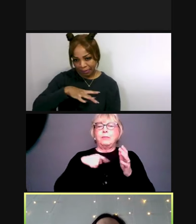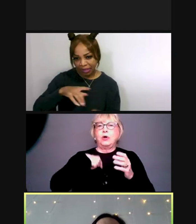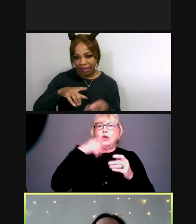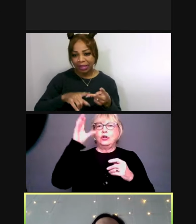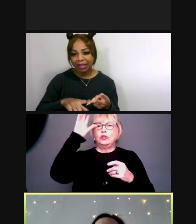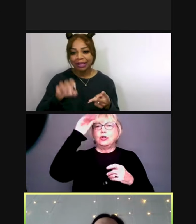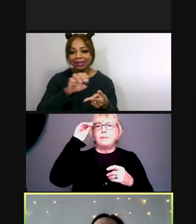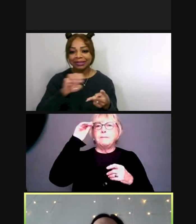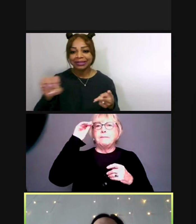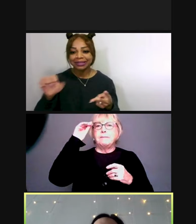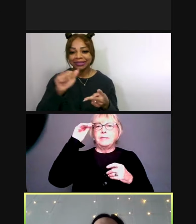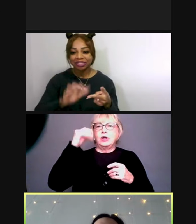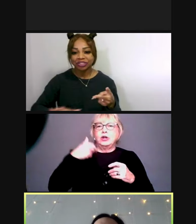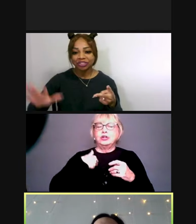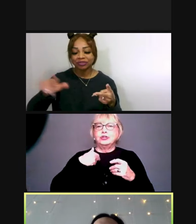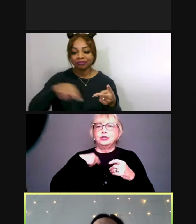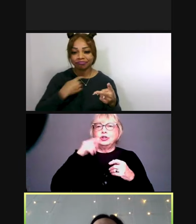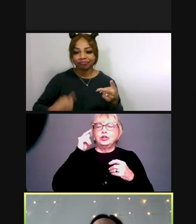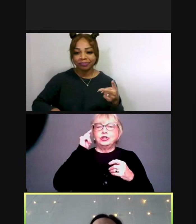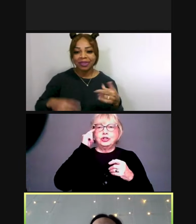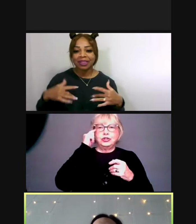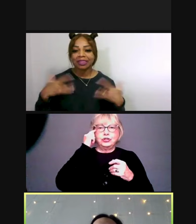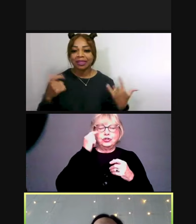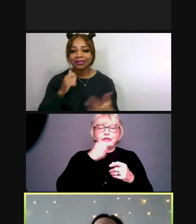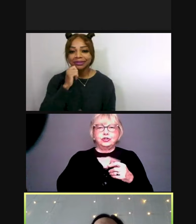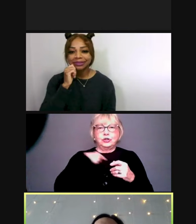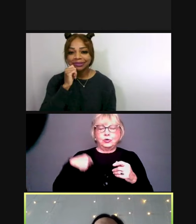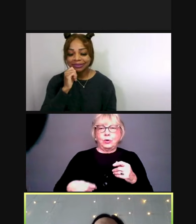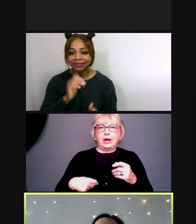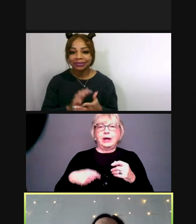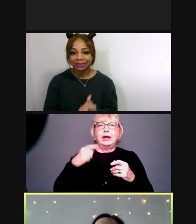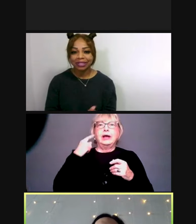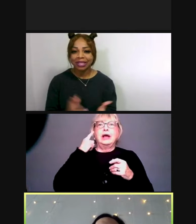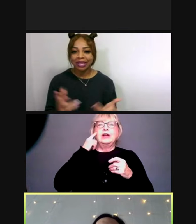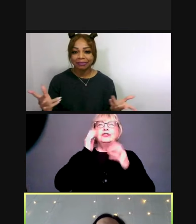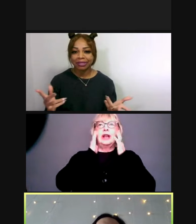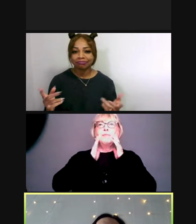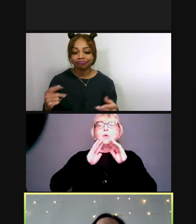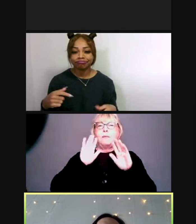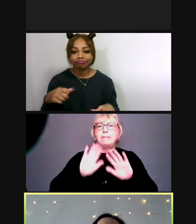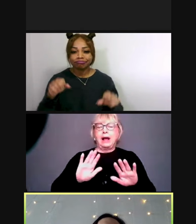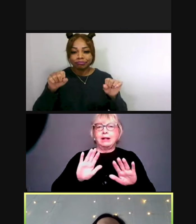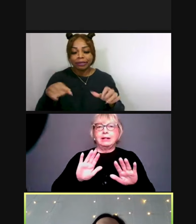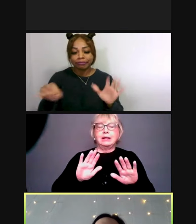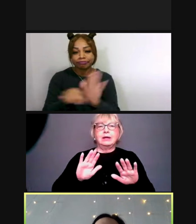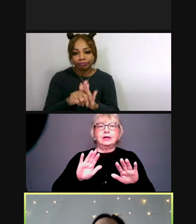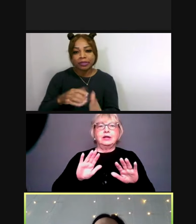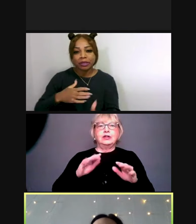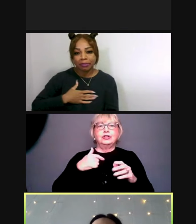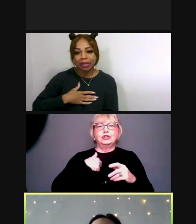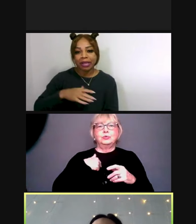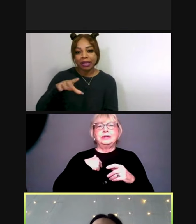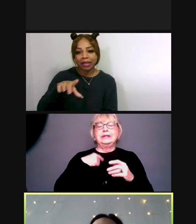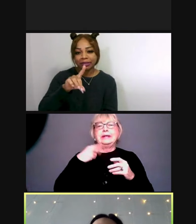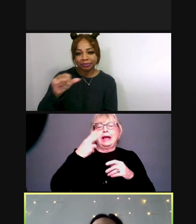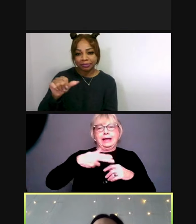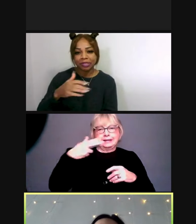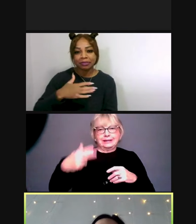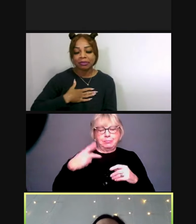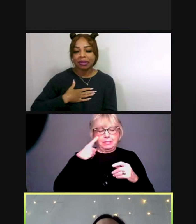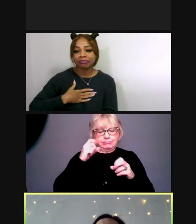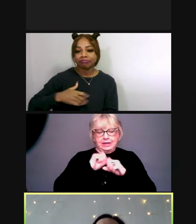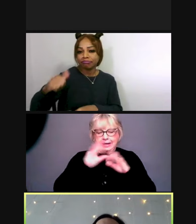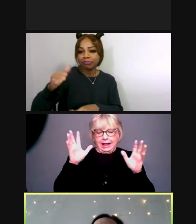suis un Chinois d'Asie de l'Est à la peau claire. Je suis visiblement handicapé. Mon dos est